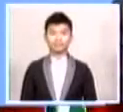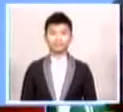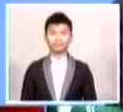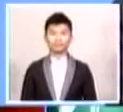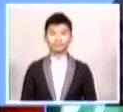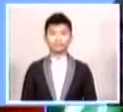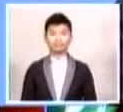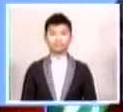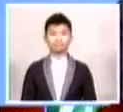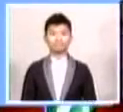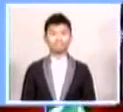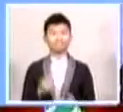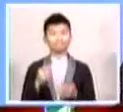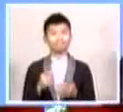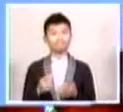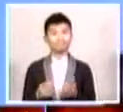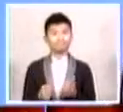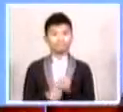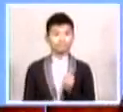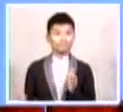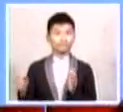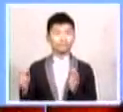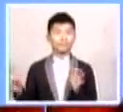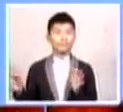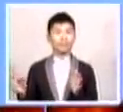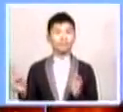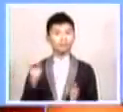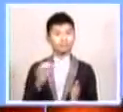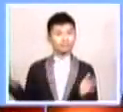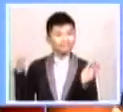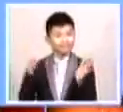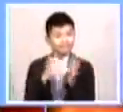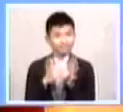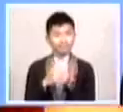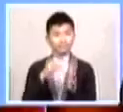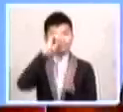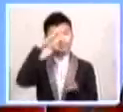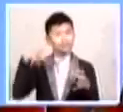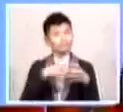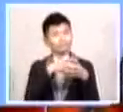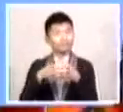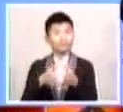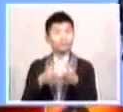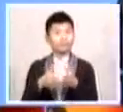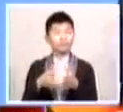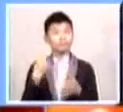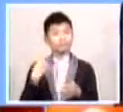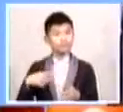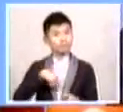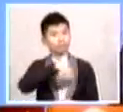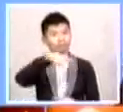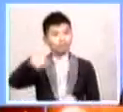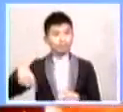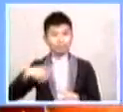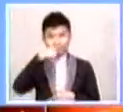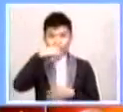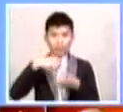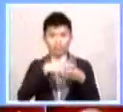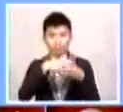总之，不只是党内要团结， 我们更要团结整个台